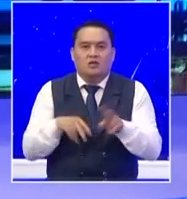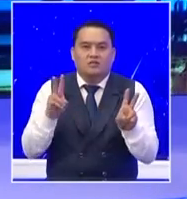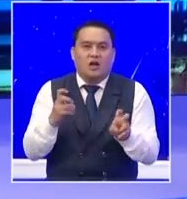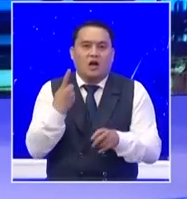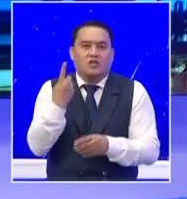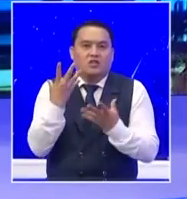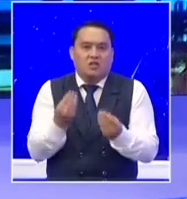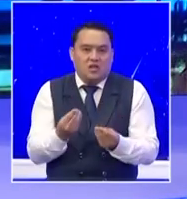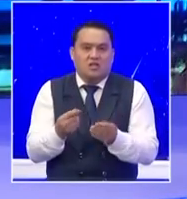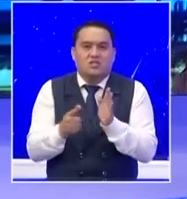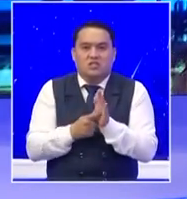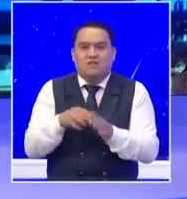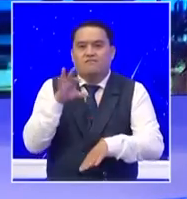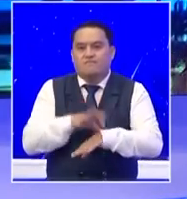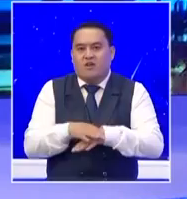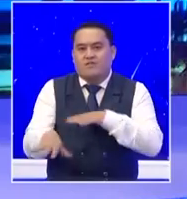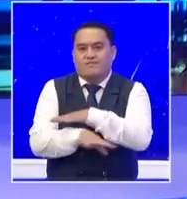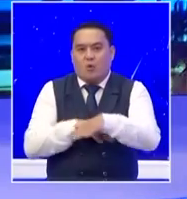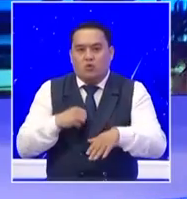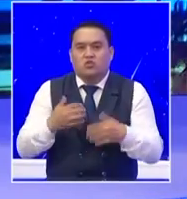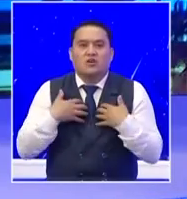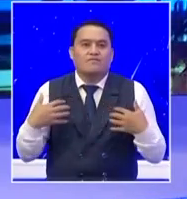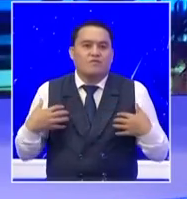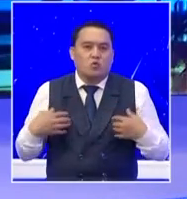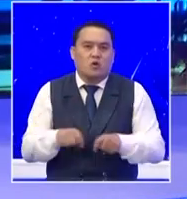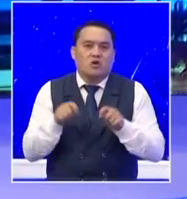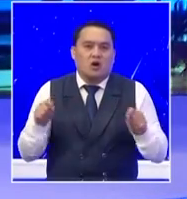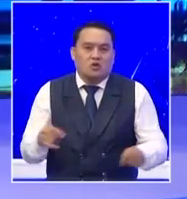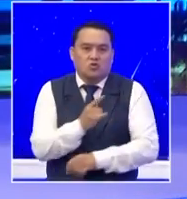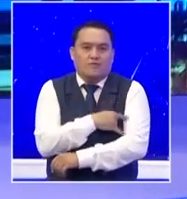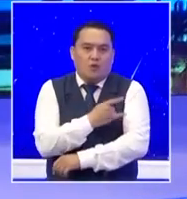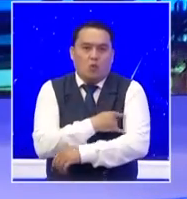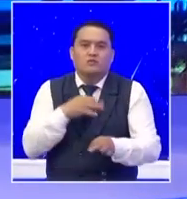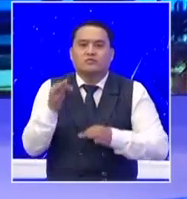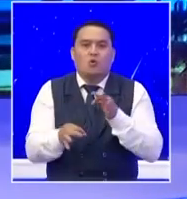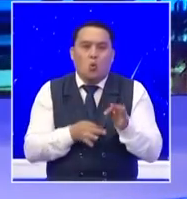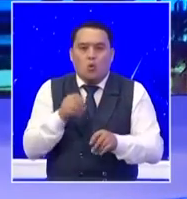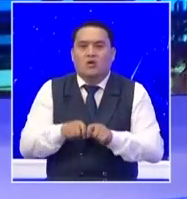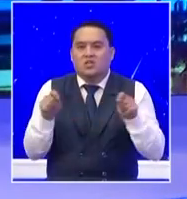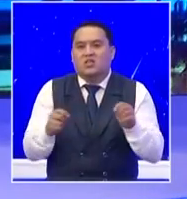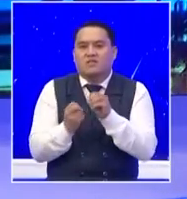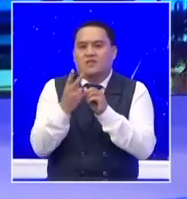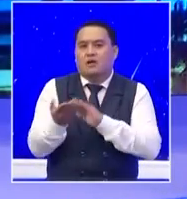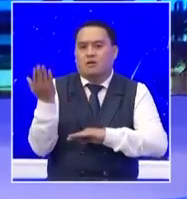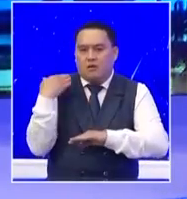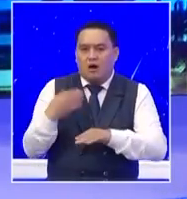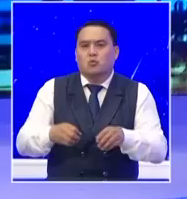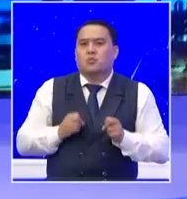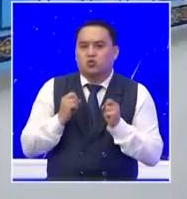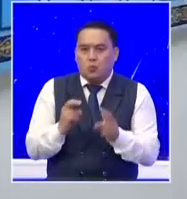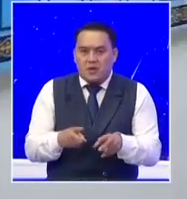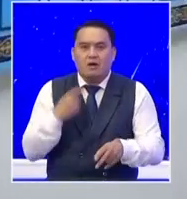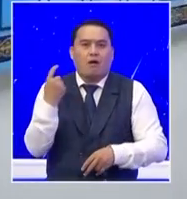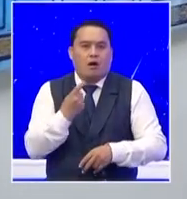день было зарегистрировано 7 фактов похищения скота. Все они раскрыты в дежурные сутки. Кроме этого, раскрыто 12 ранее совершенных преступлений,